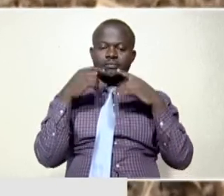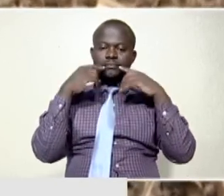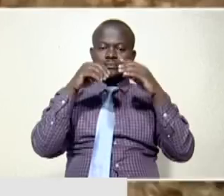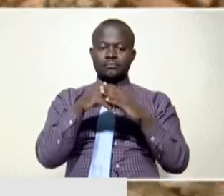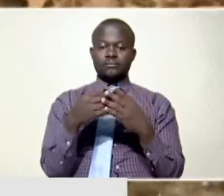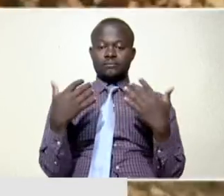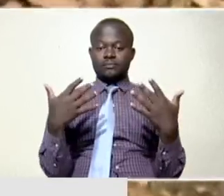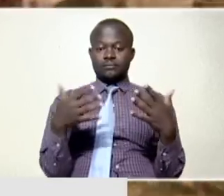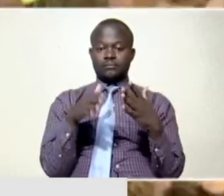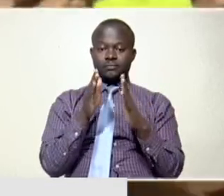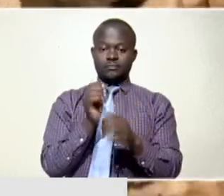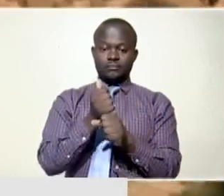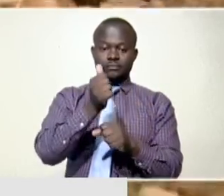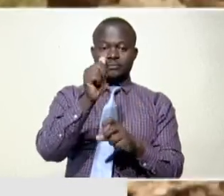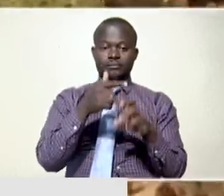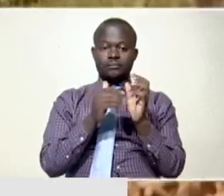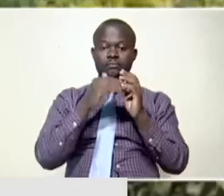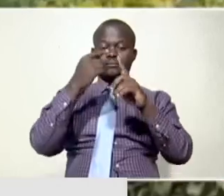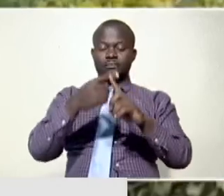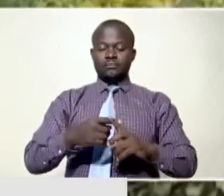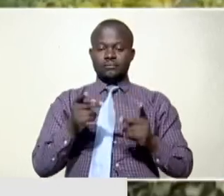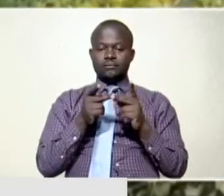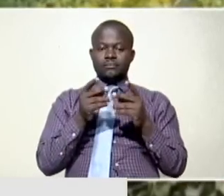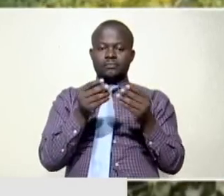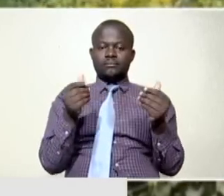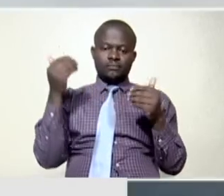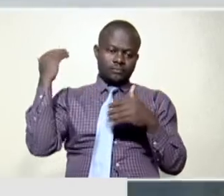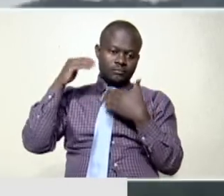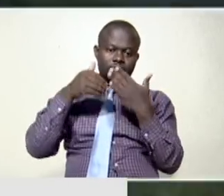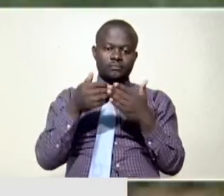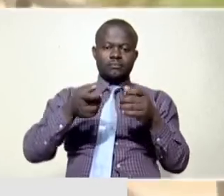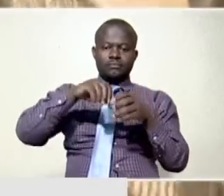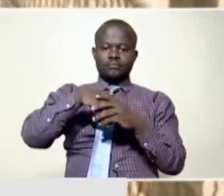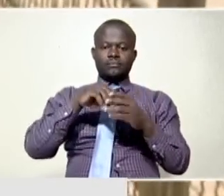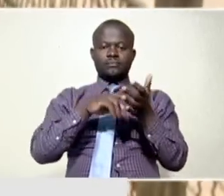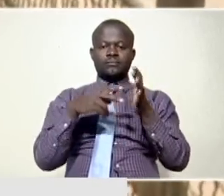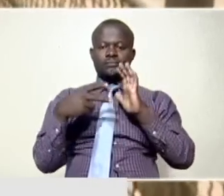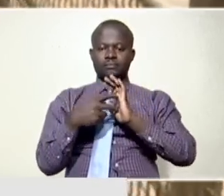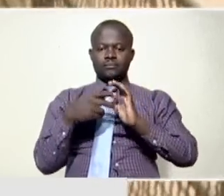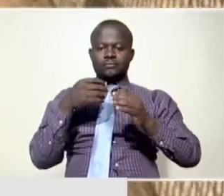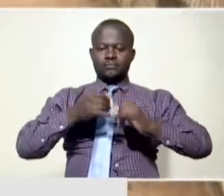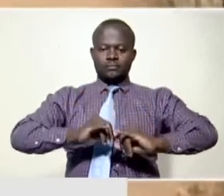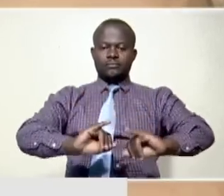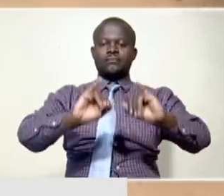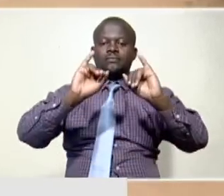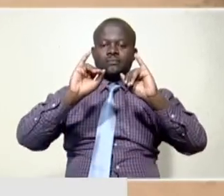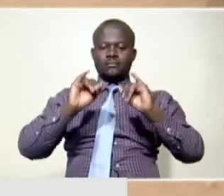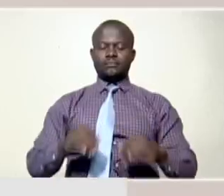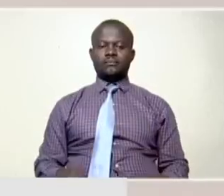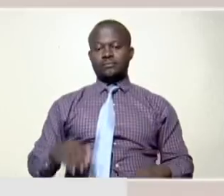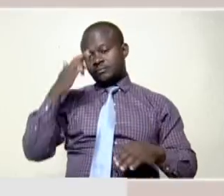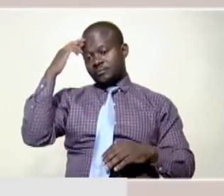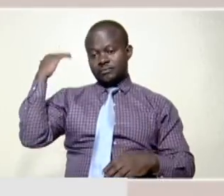maboko ya rwiyemezamirimo gusana aho wangiritse muri ibi biza bishize bikaba byarongereye mu mushinga urimo gushyirwa mu bikorwa. Umwaka